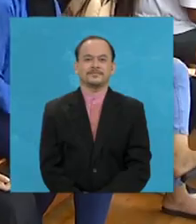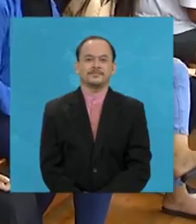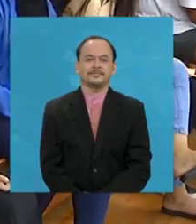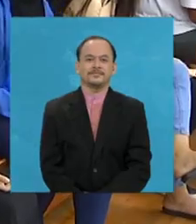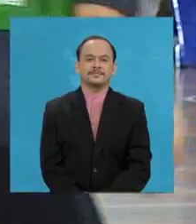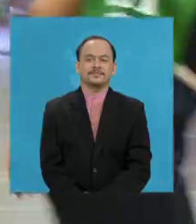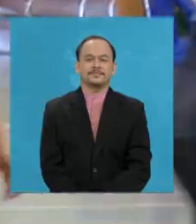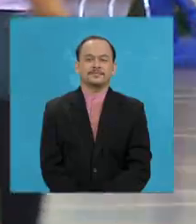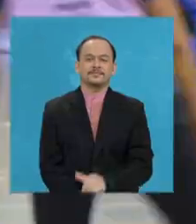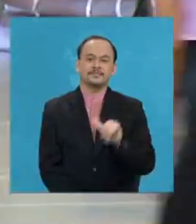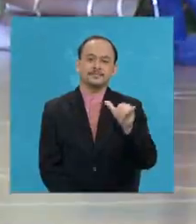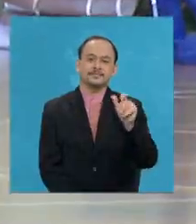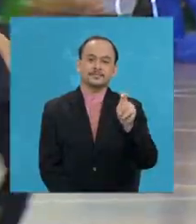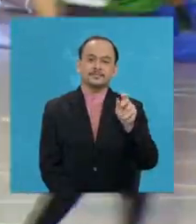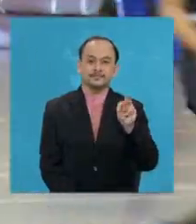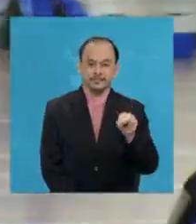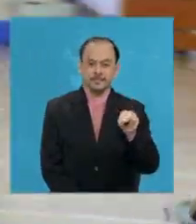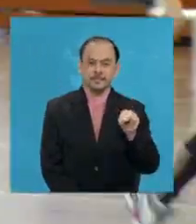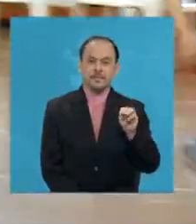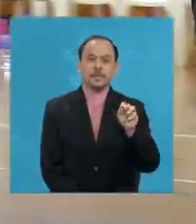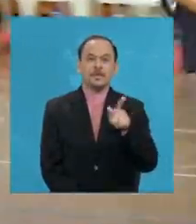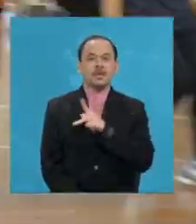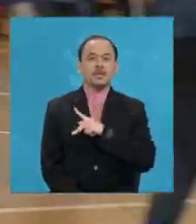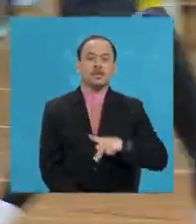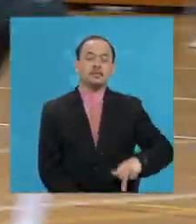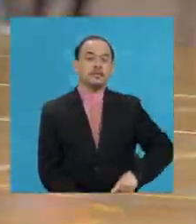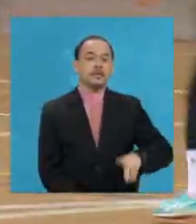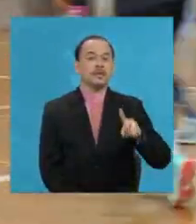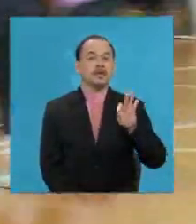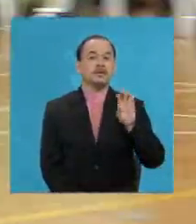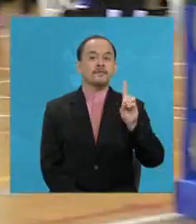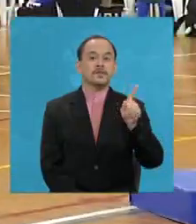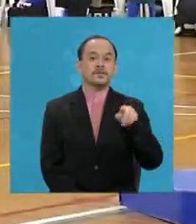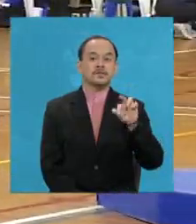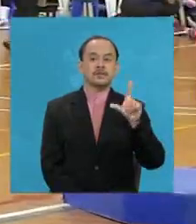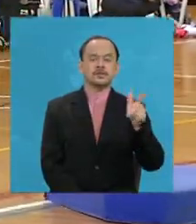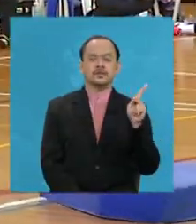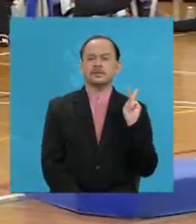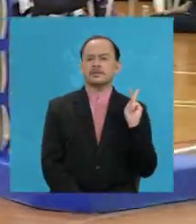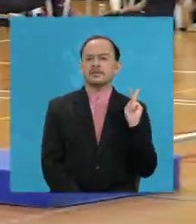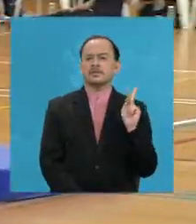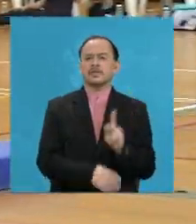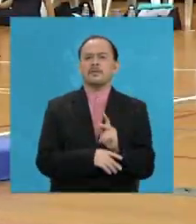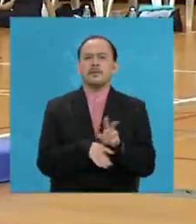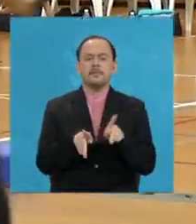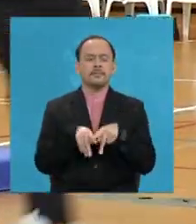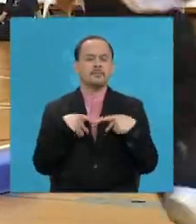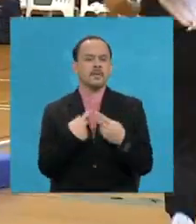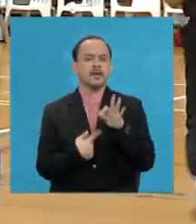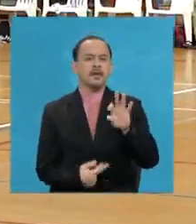Hai yang teramat Mulia Paduka Sri pengiran anak putri Fauziah sebuah popok yang begitu Ai pasukan falcons